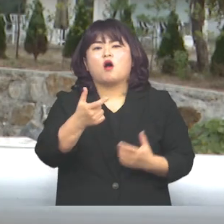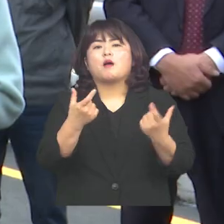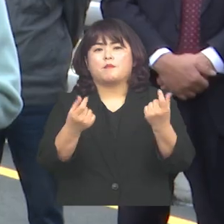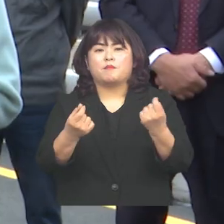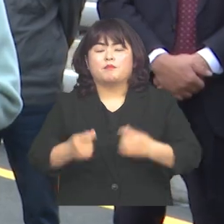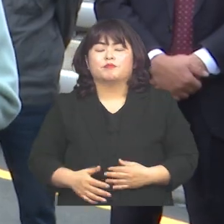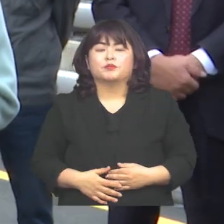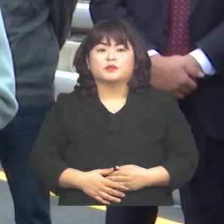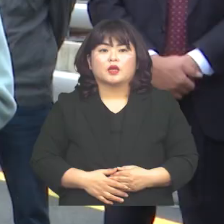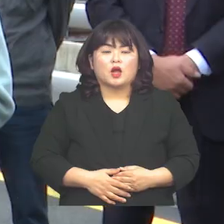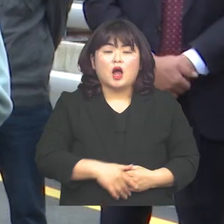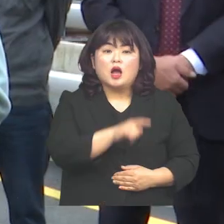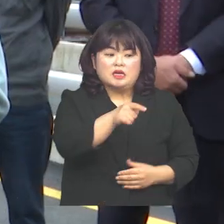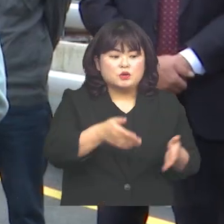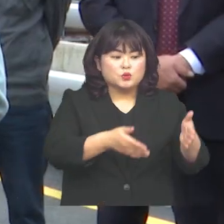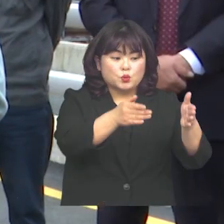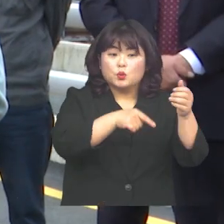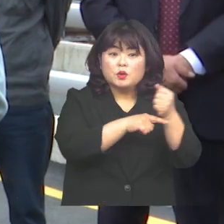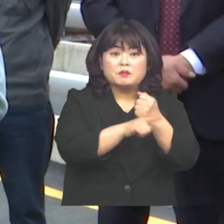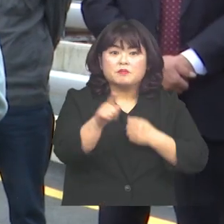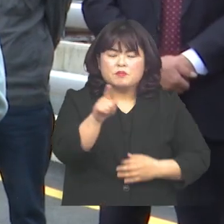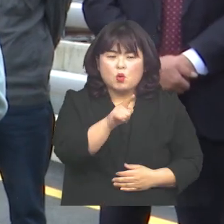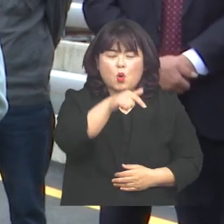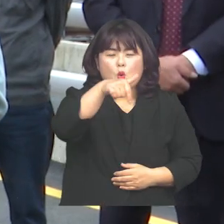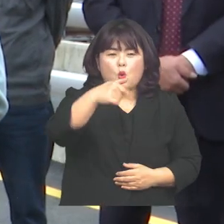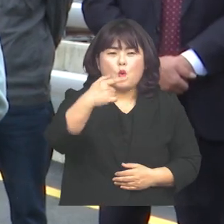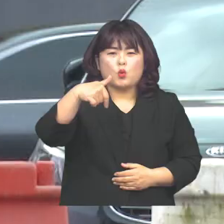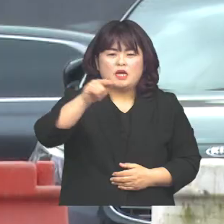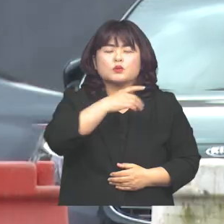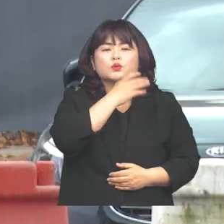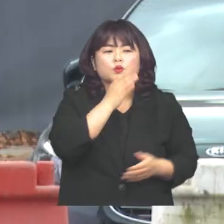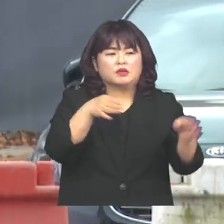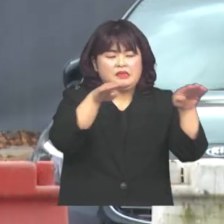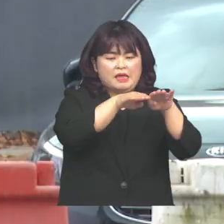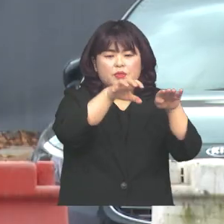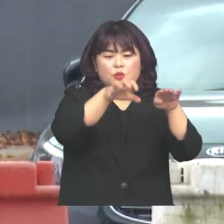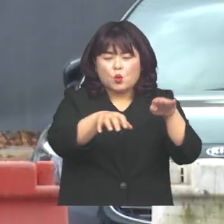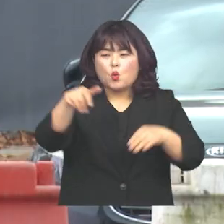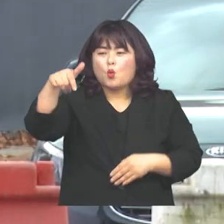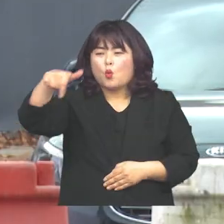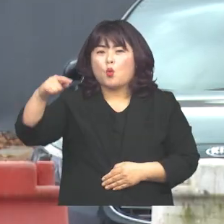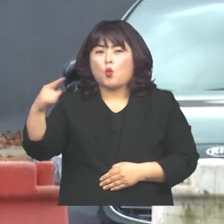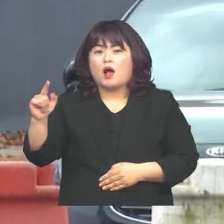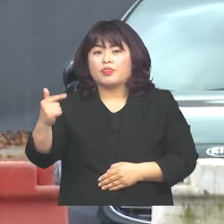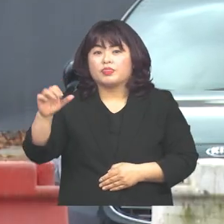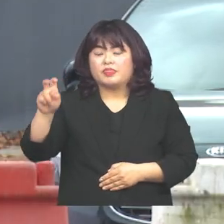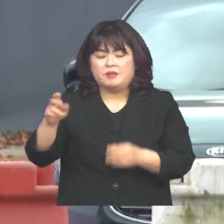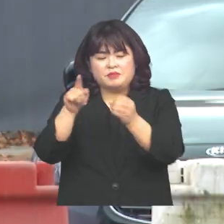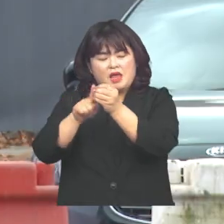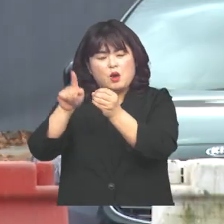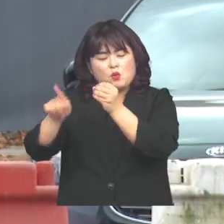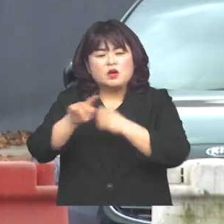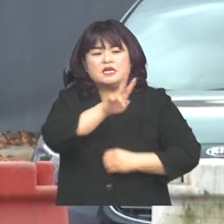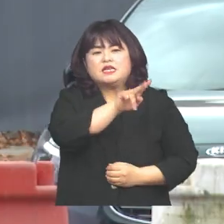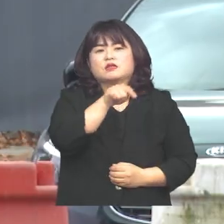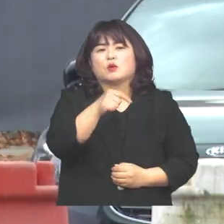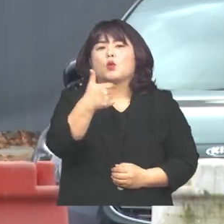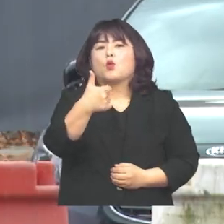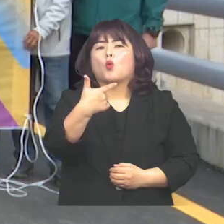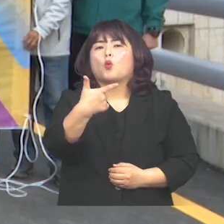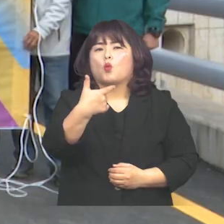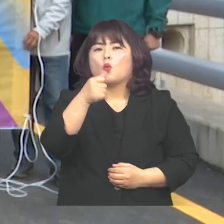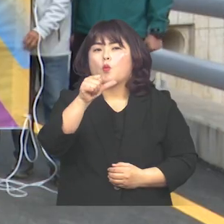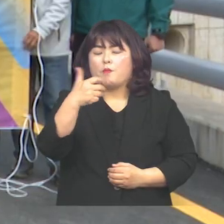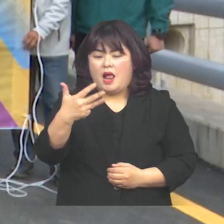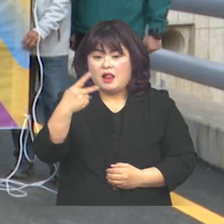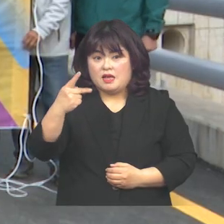좋습니다. 소 1회 67, 68호 도로는 고기동 노인회관에서 관음사까지 총 연장